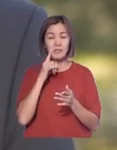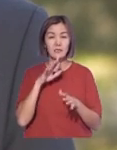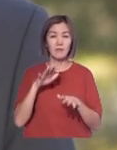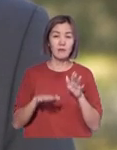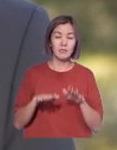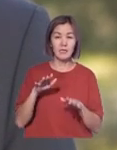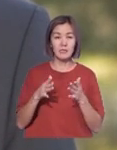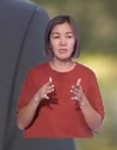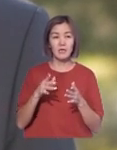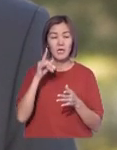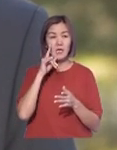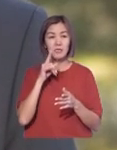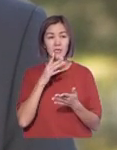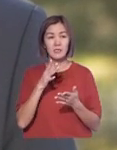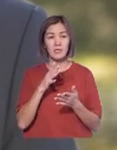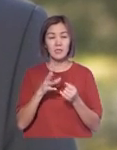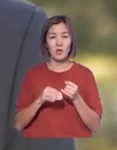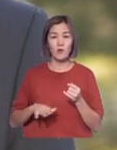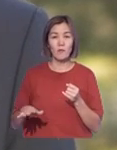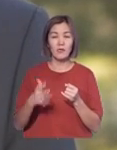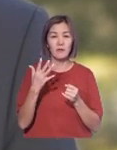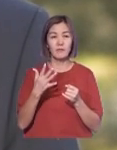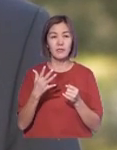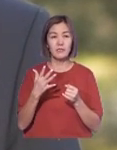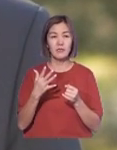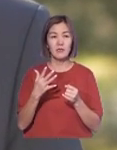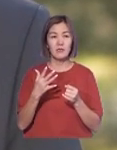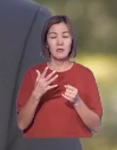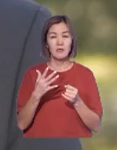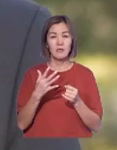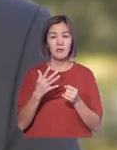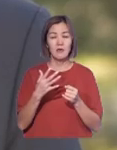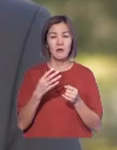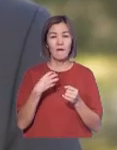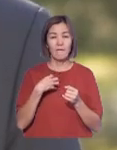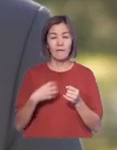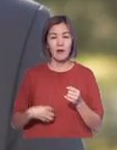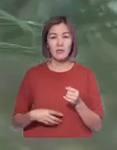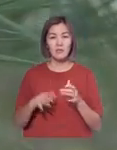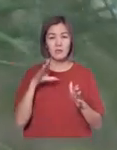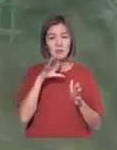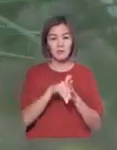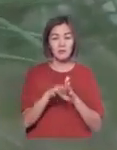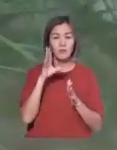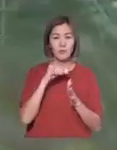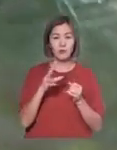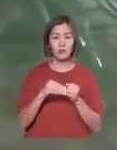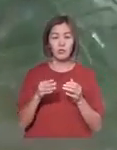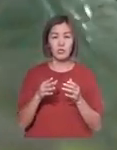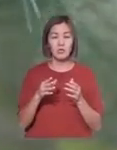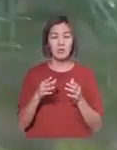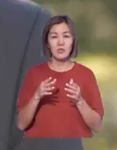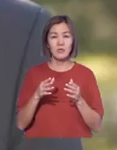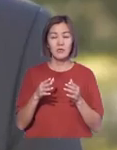салыстыратын болсақ, Қазақстан аумағына 5 Франция сиіп кетеді деген түсінік бар, яғни көлемі жағынан.